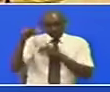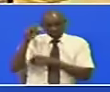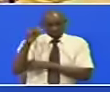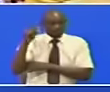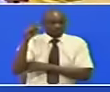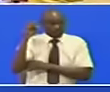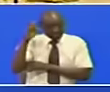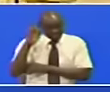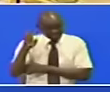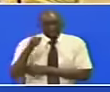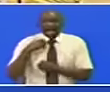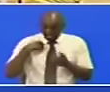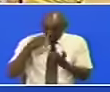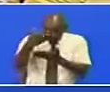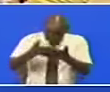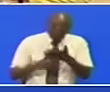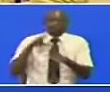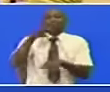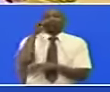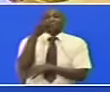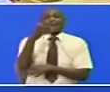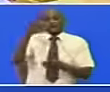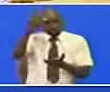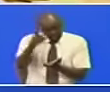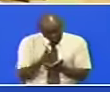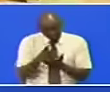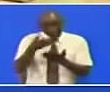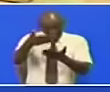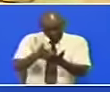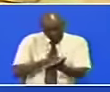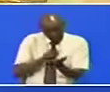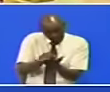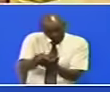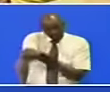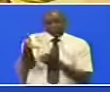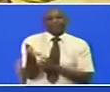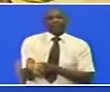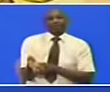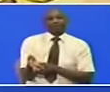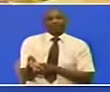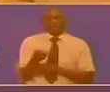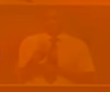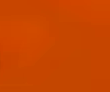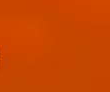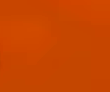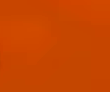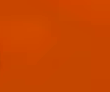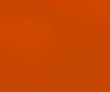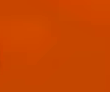www.education.go.ke ambapo fomu zitapatikana kwa nia ya kwa njia ya elektroniki kunradhi. Sasa